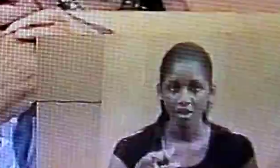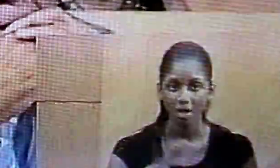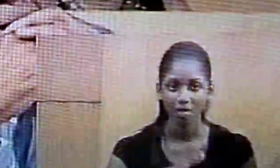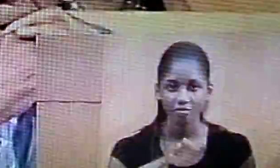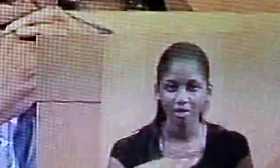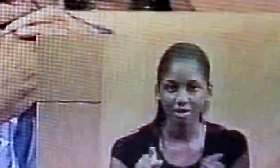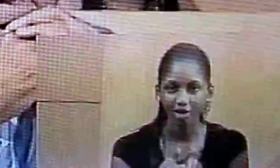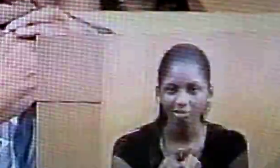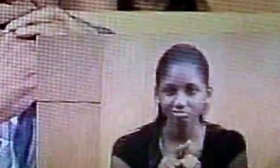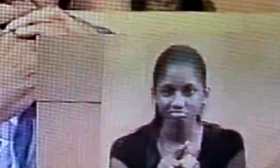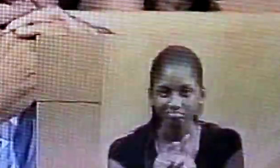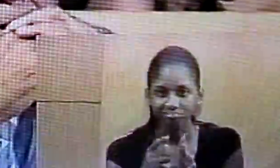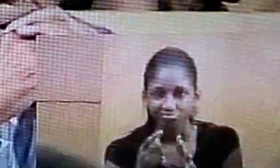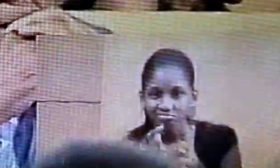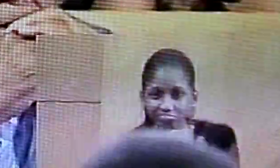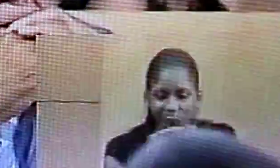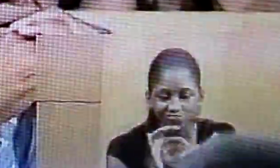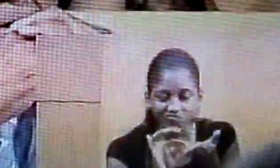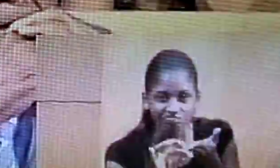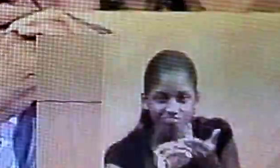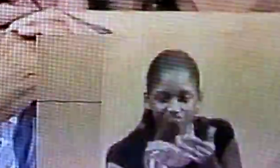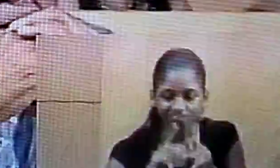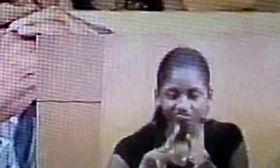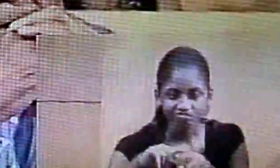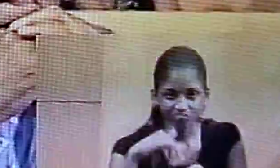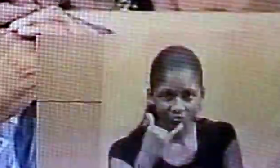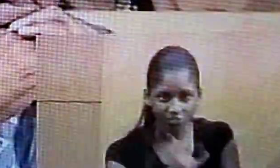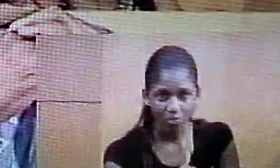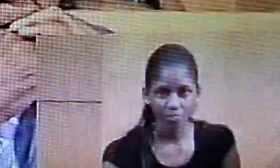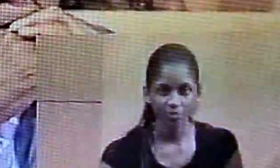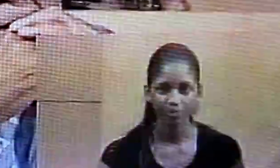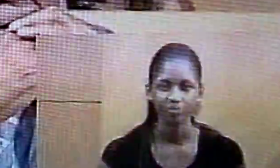ruse. C'est là qu'il y a la supercherie.